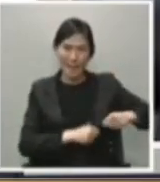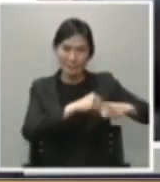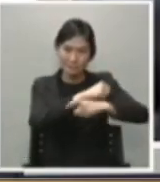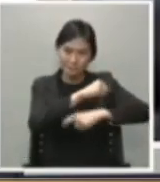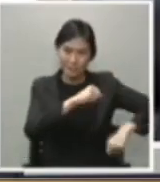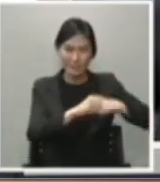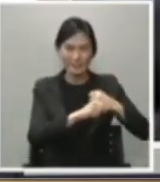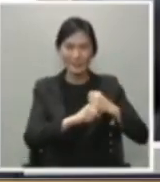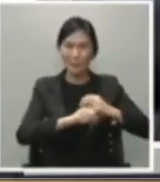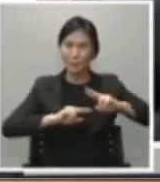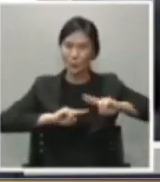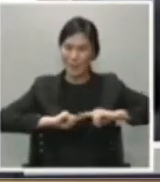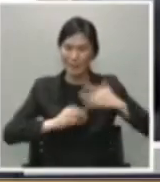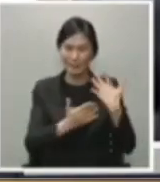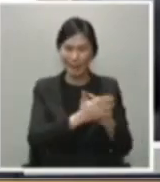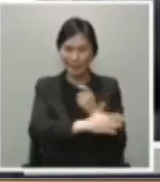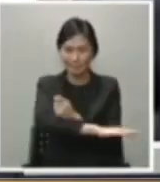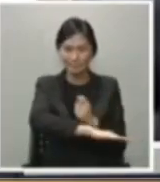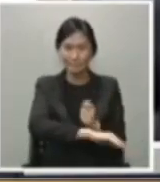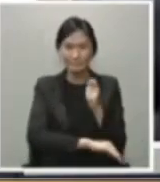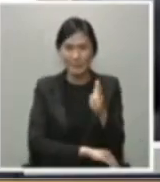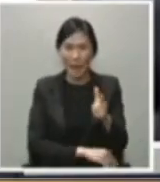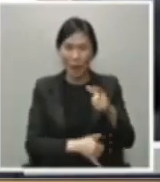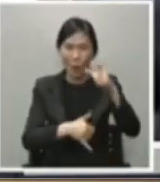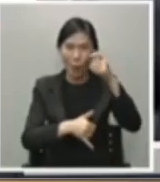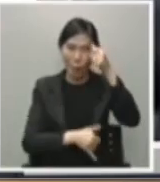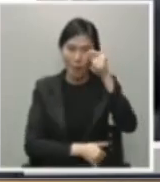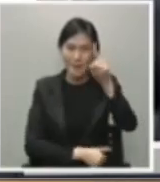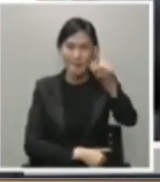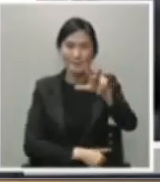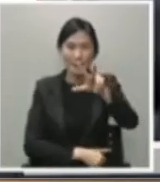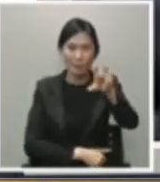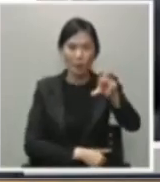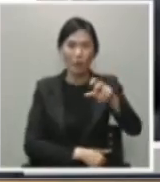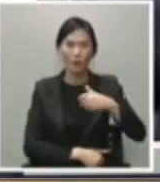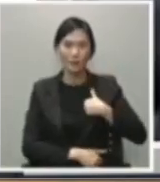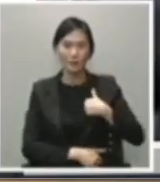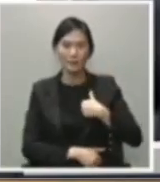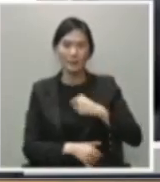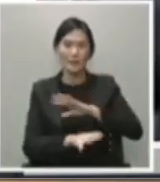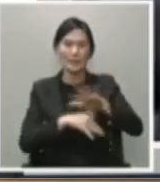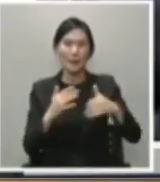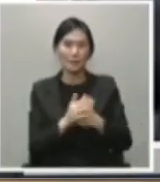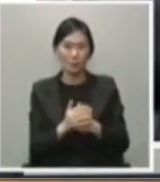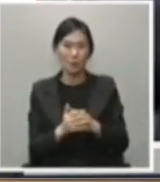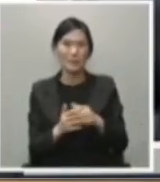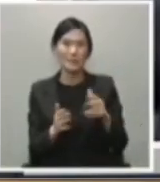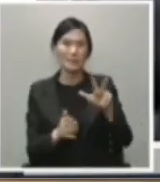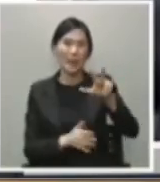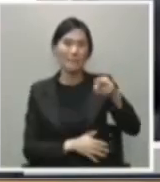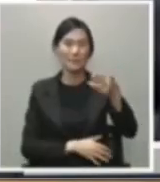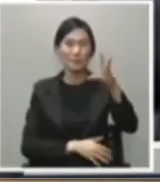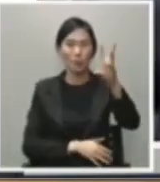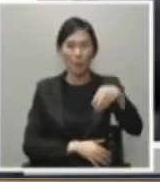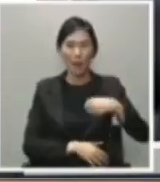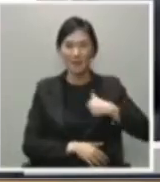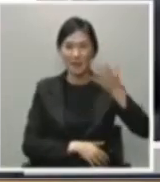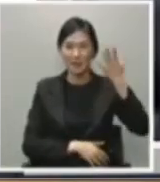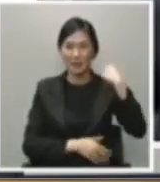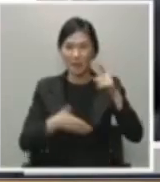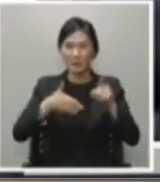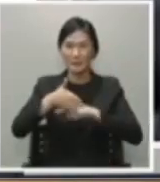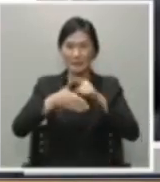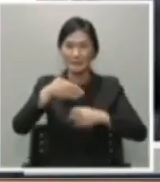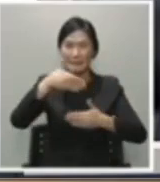าจ้างแรงงานทำนาวันละ300 120วัน 36,000 ในวันรณรงค์หาเสียงเลือกตั้งพ